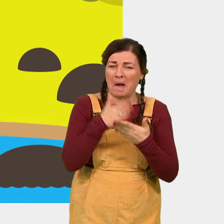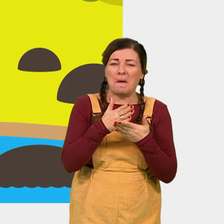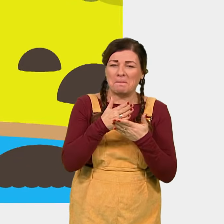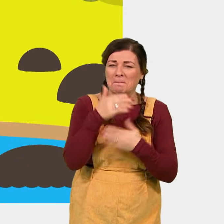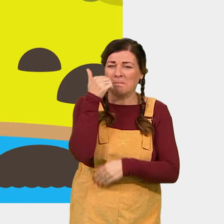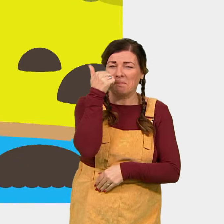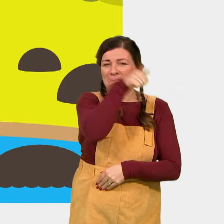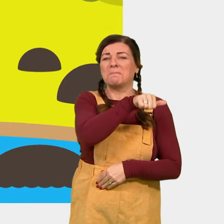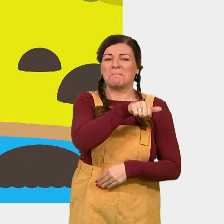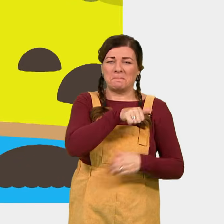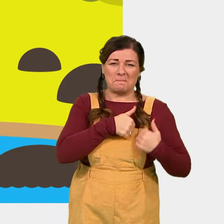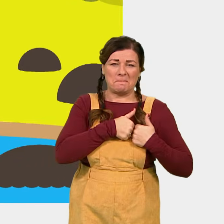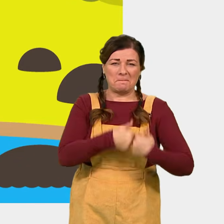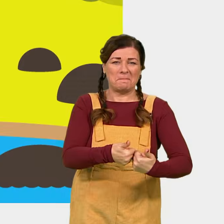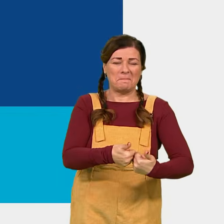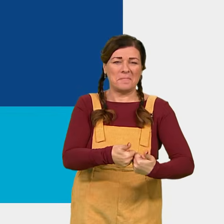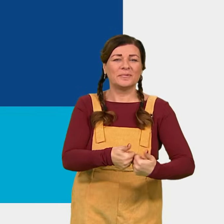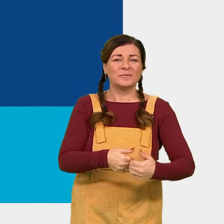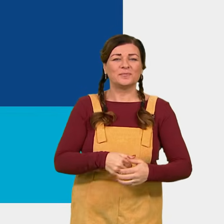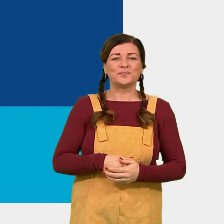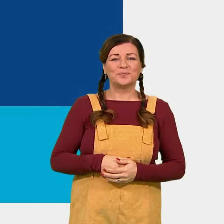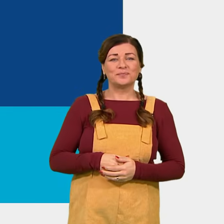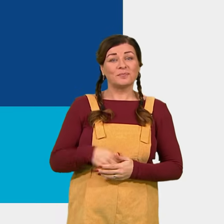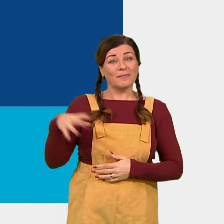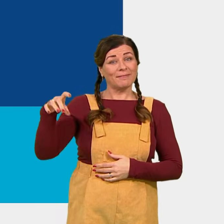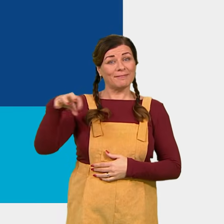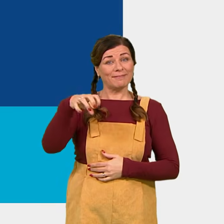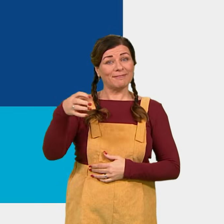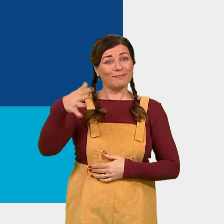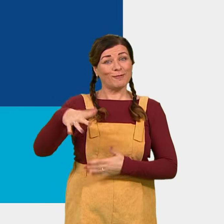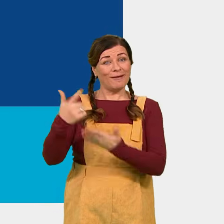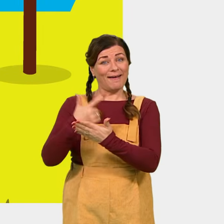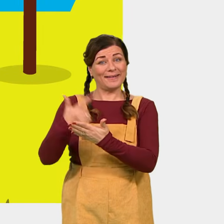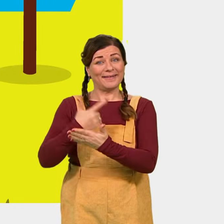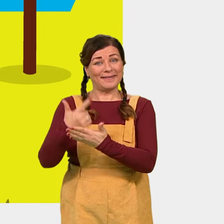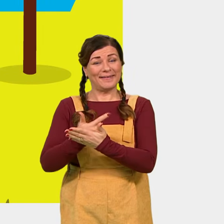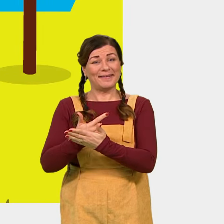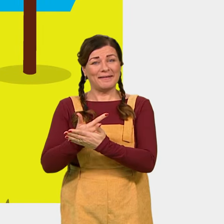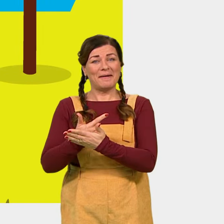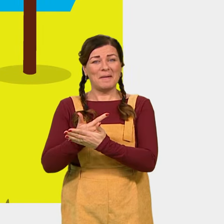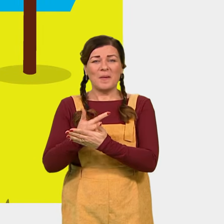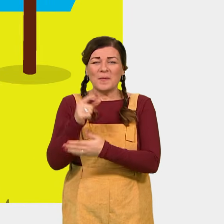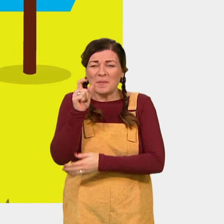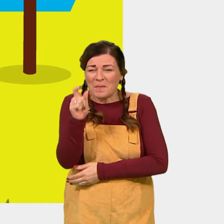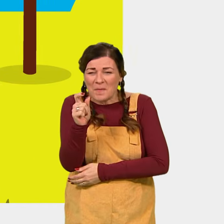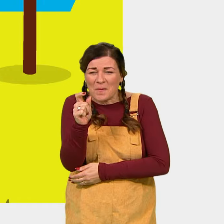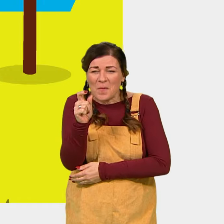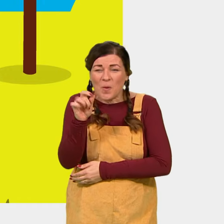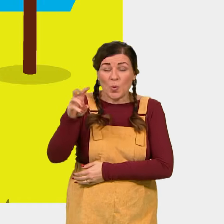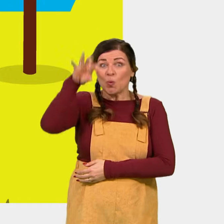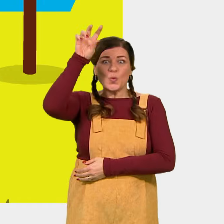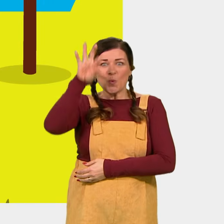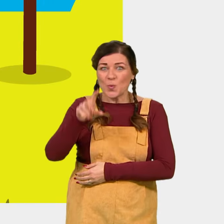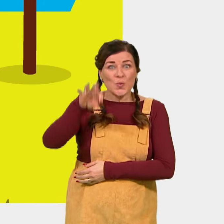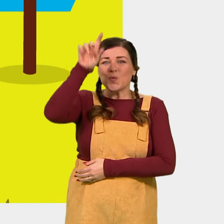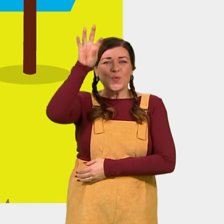bach doeth ac annwyl. Roedd Anansi'n dod o Ghana. Roedd e'n fychan ac yn symud